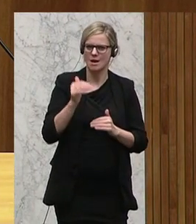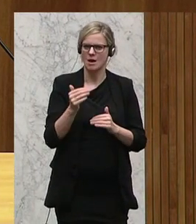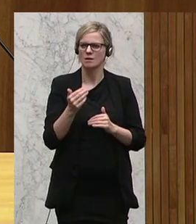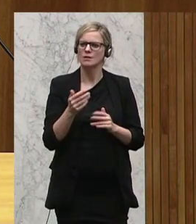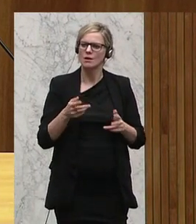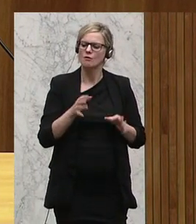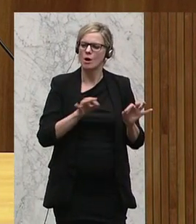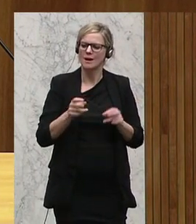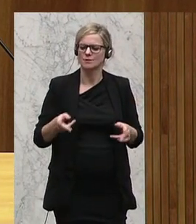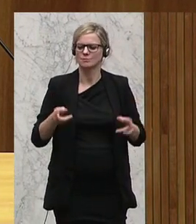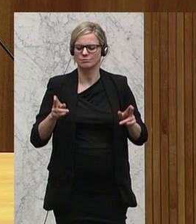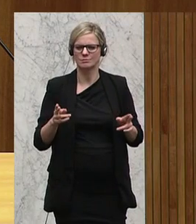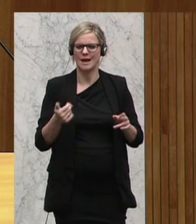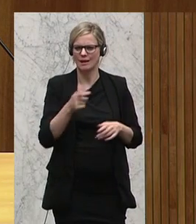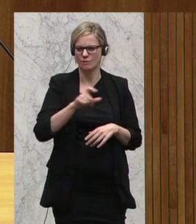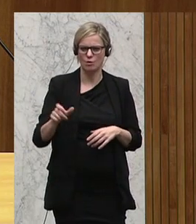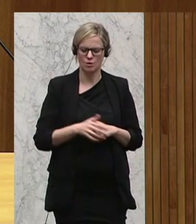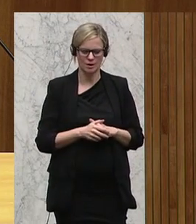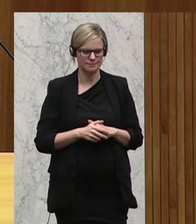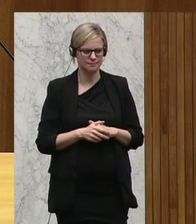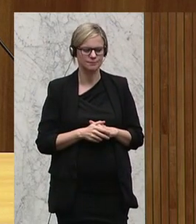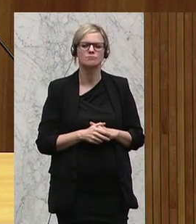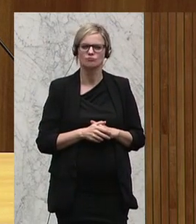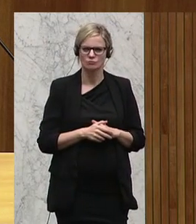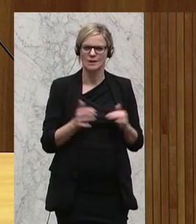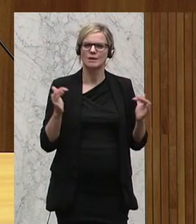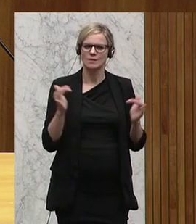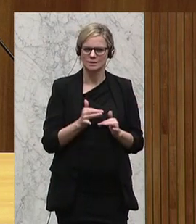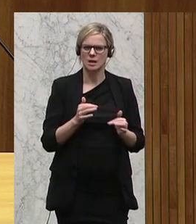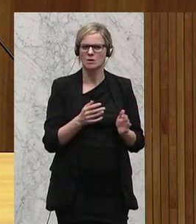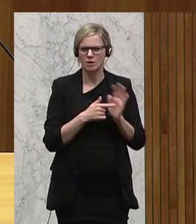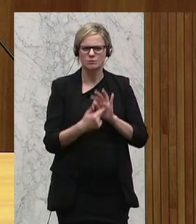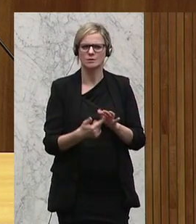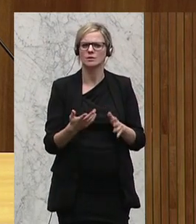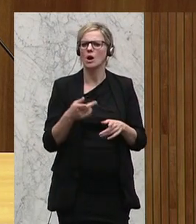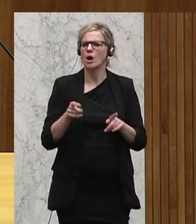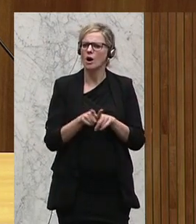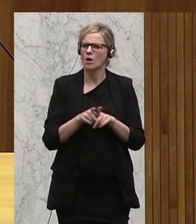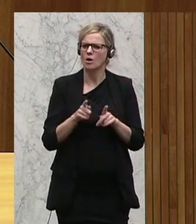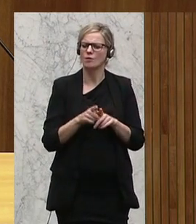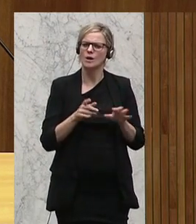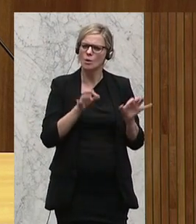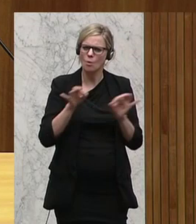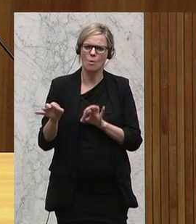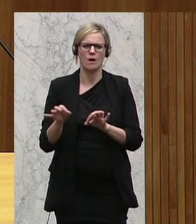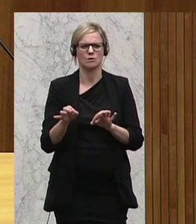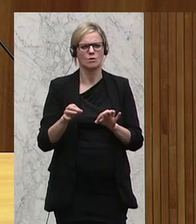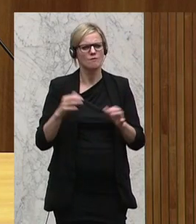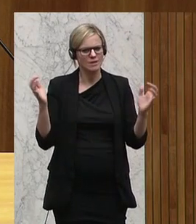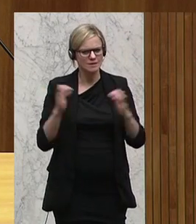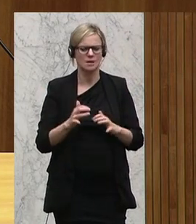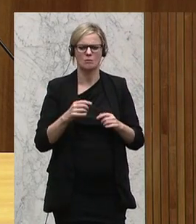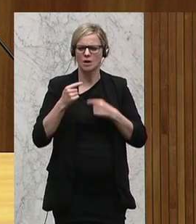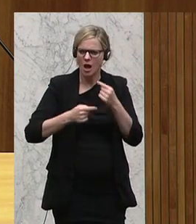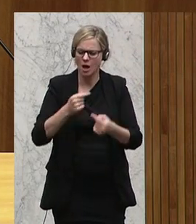auch, die Festlegung eines Schutzbereiches für angezeigte Versammlungen. Auch damit soll ein ungestörtes Abhalten einer ordnungsgemäßen Versammlung